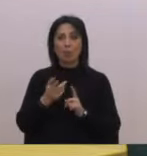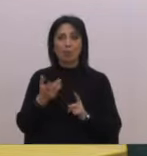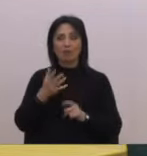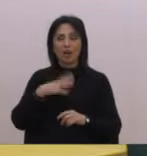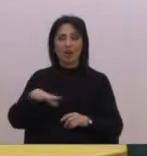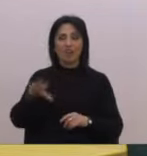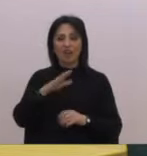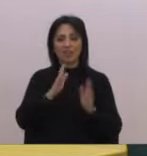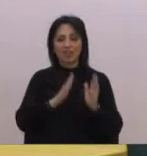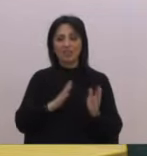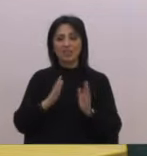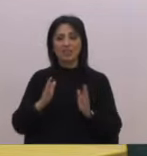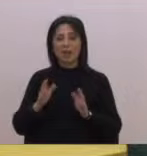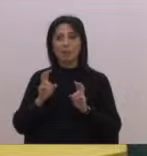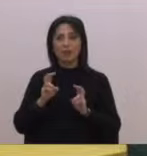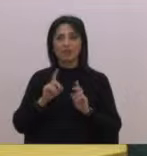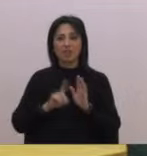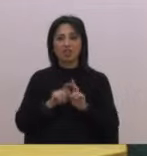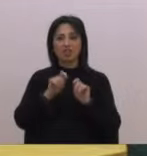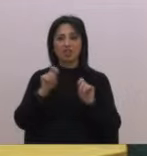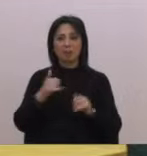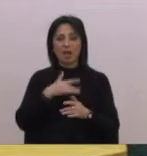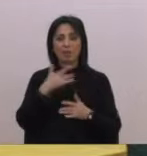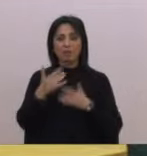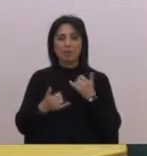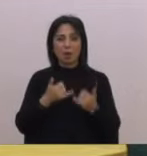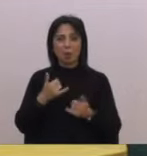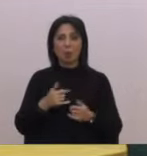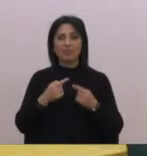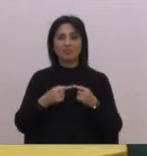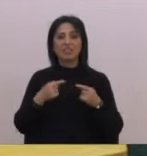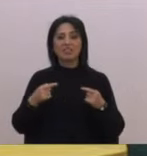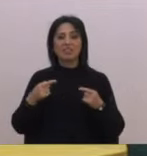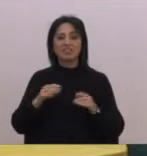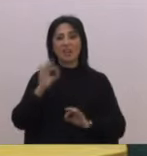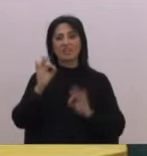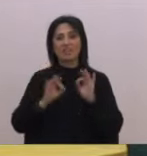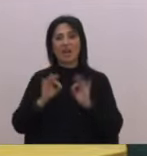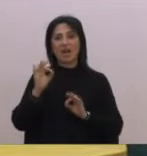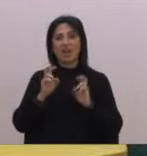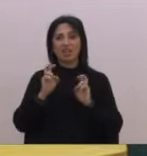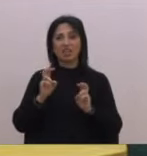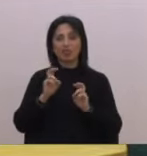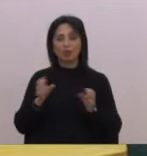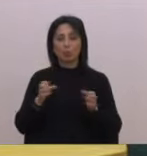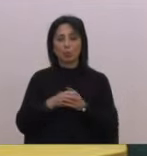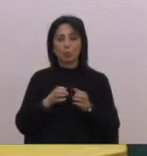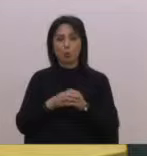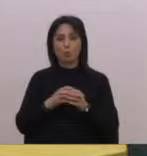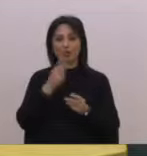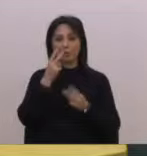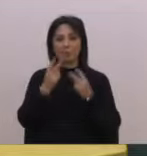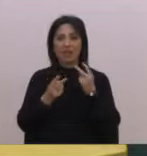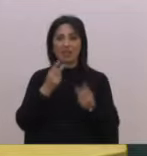ქვეყანაში სტაბილურობის შექმნას ემსახურება. Და სხვადასხვა სარეიტინგო კომპანიების